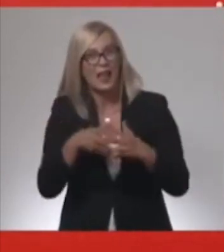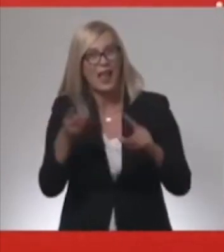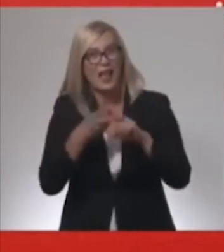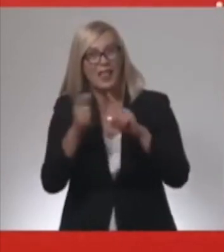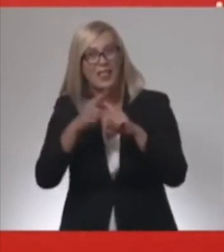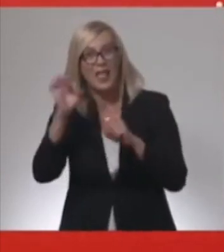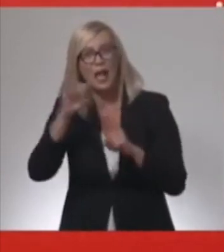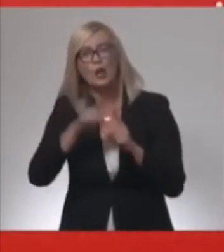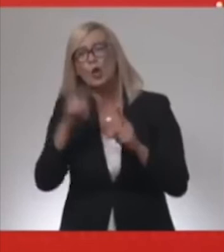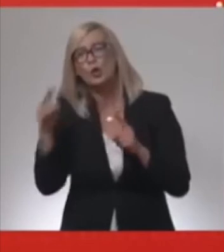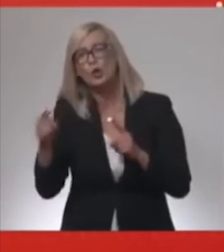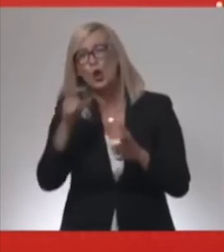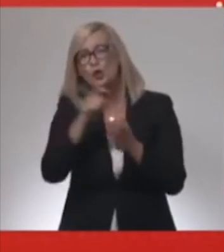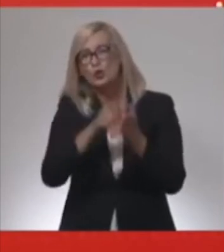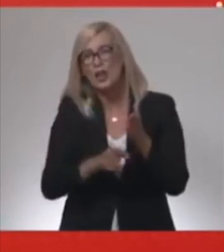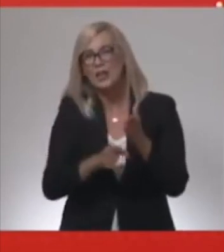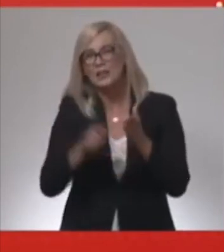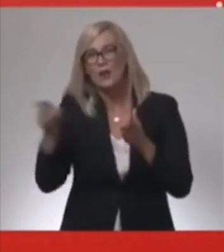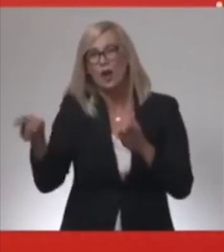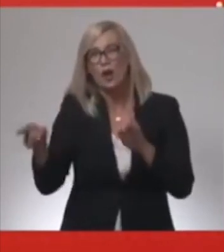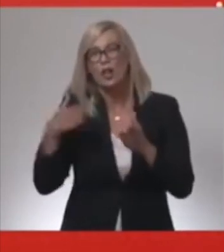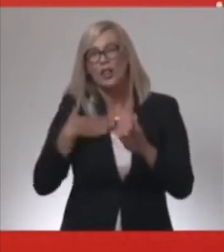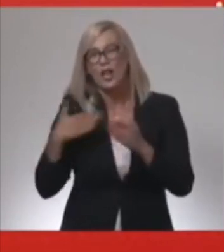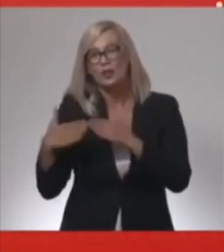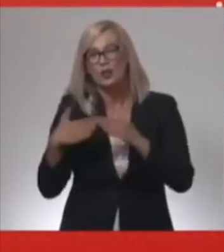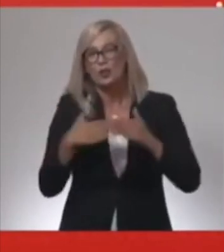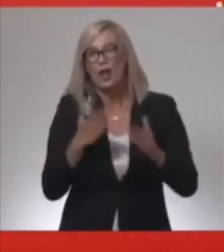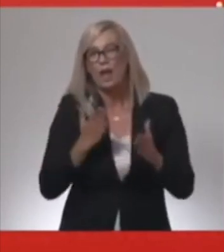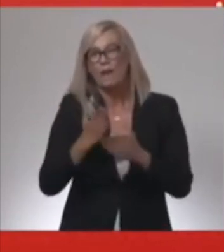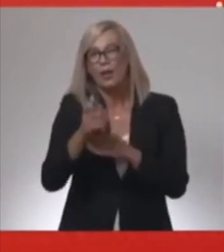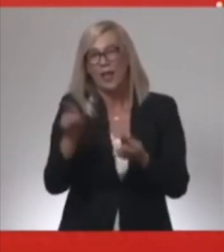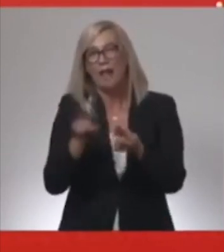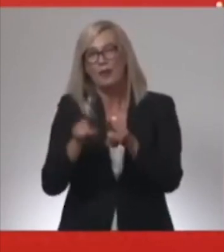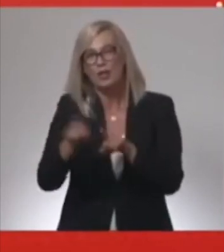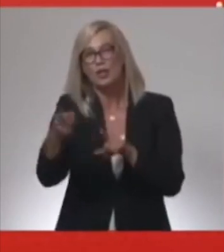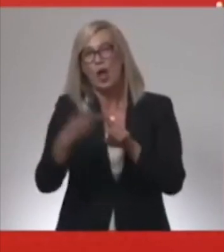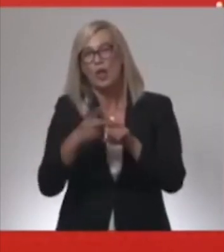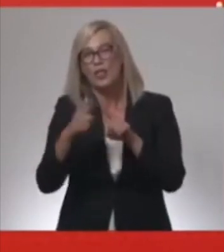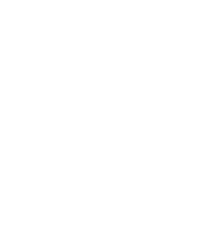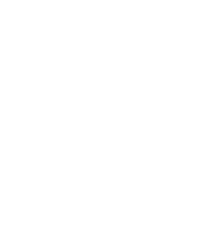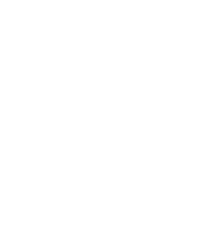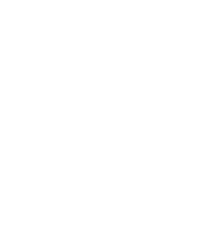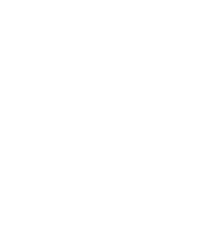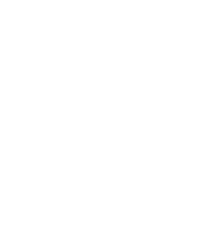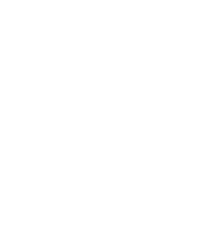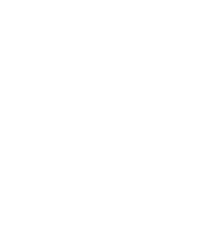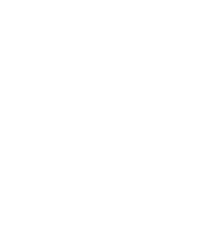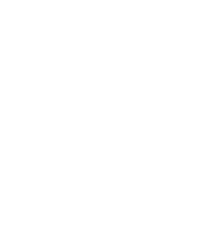integrimin e NATO deri në antarësimin e fqinjëve tanë në të ardhmen në aliansën e njëjtë.